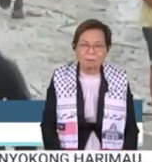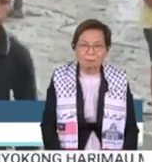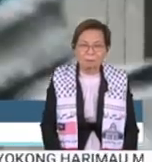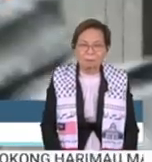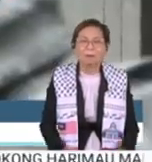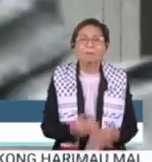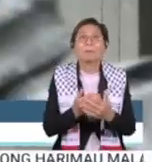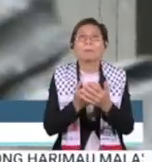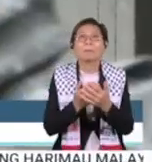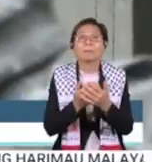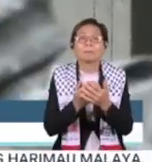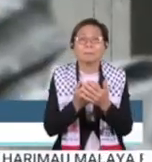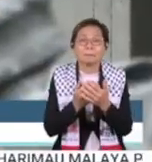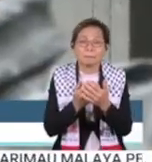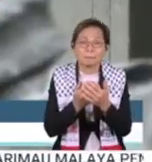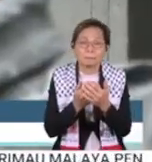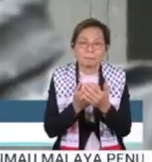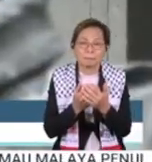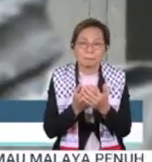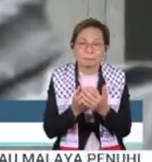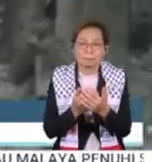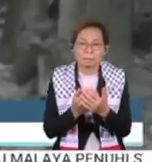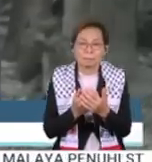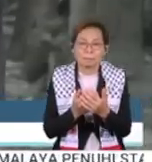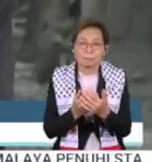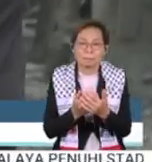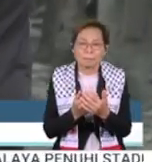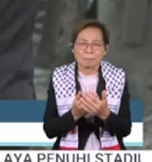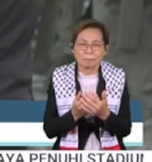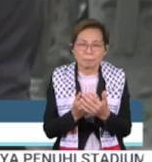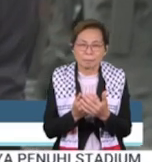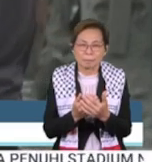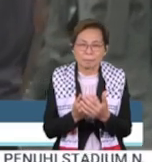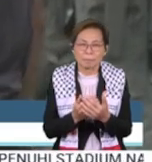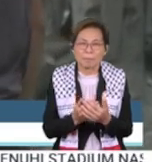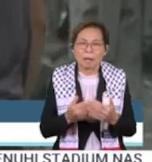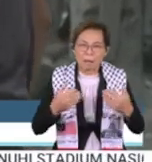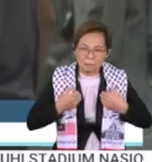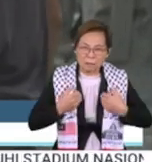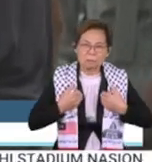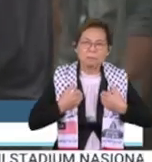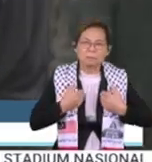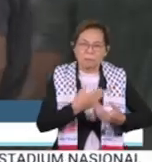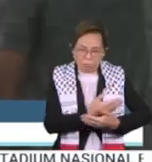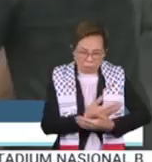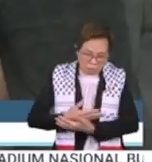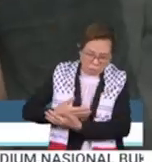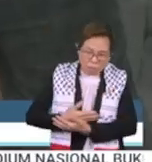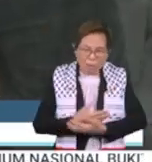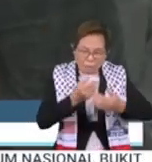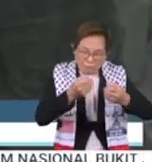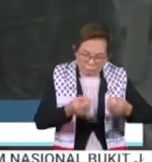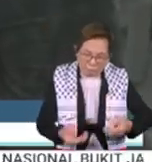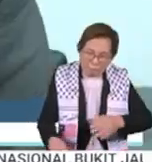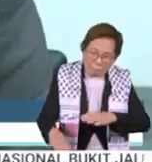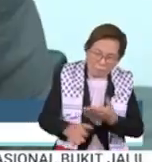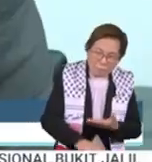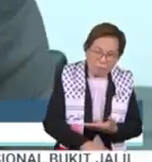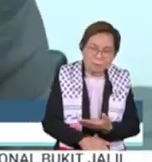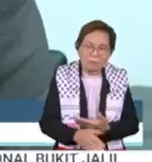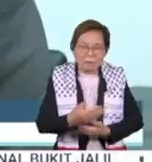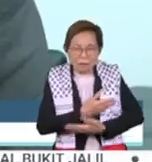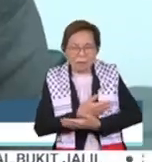cakap alhamdulillah, even orang bila orang rugi hilangkan anak syahid pun dia masih okay, dia boleh